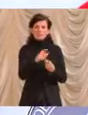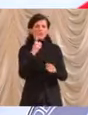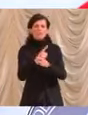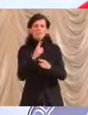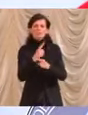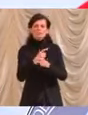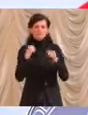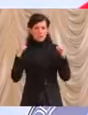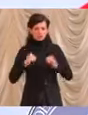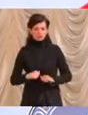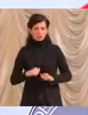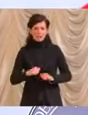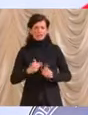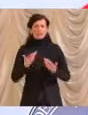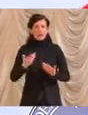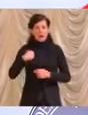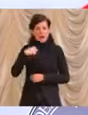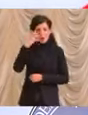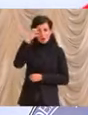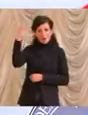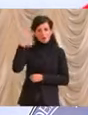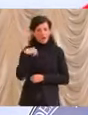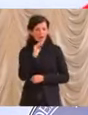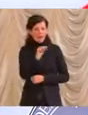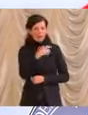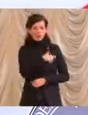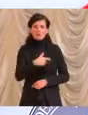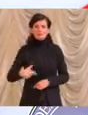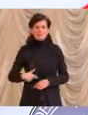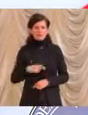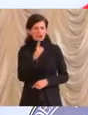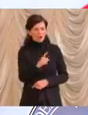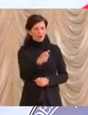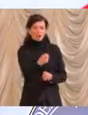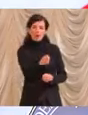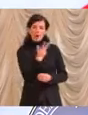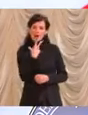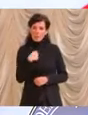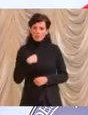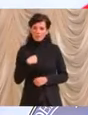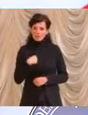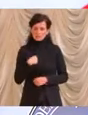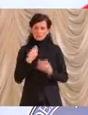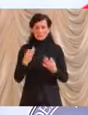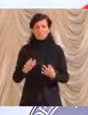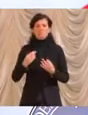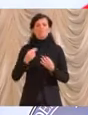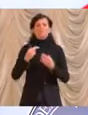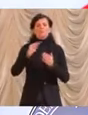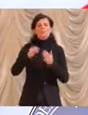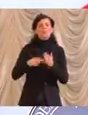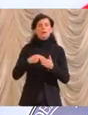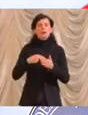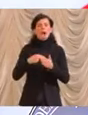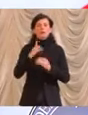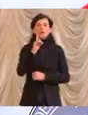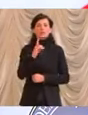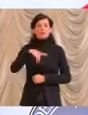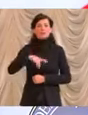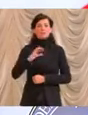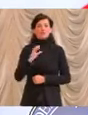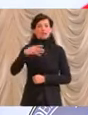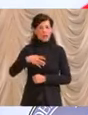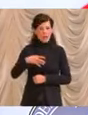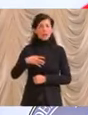ci affidiamo a loro. Disponiamo, ho appena firmato un DPCM che